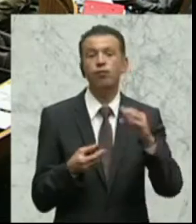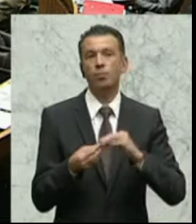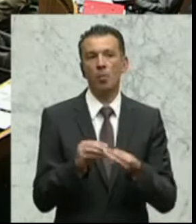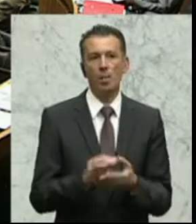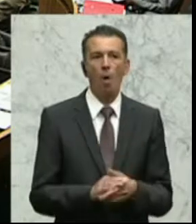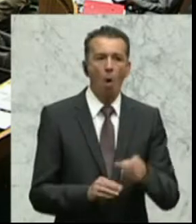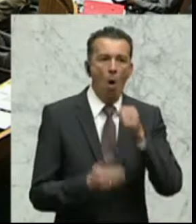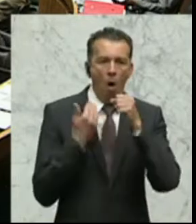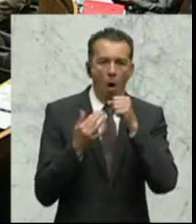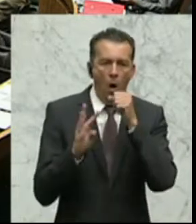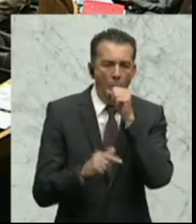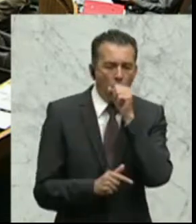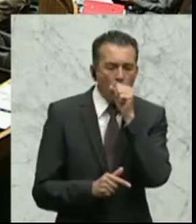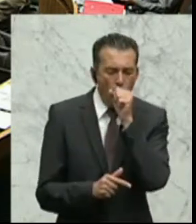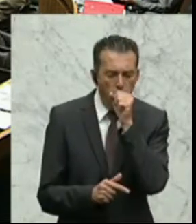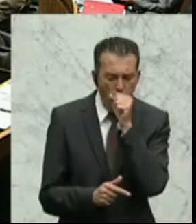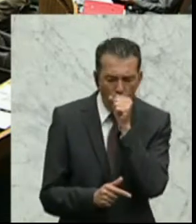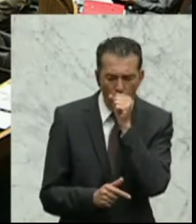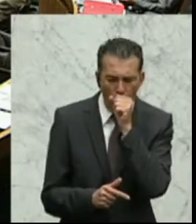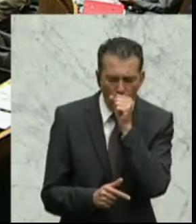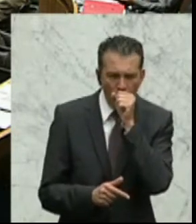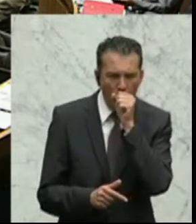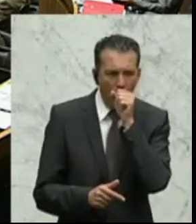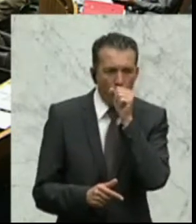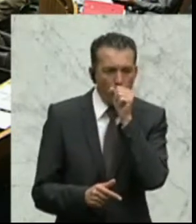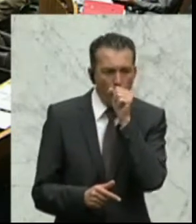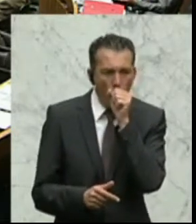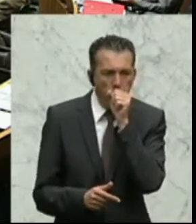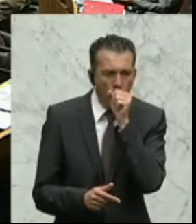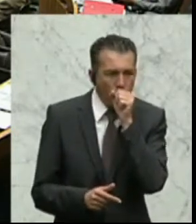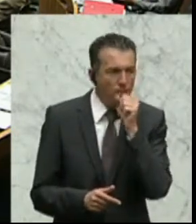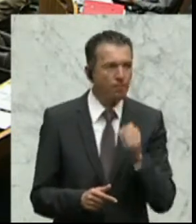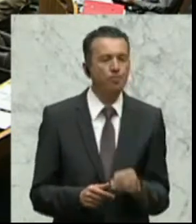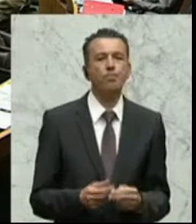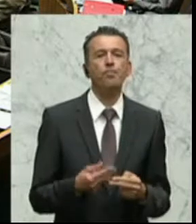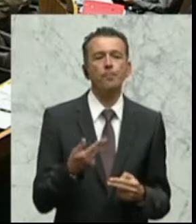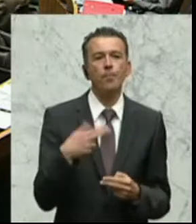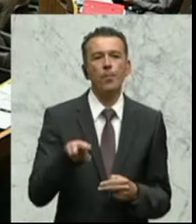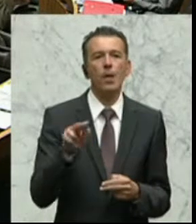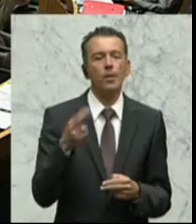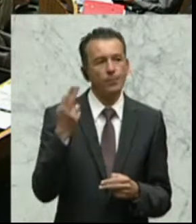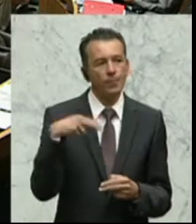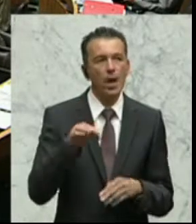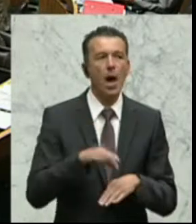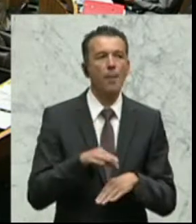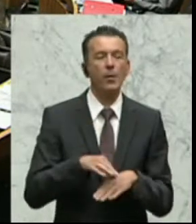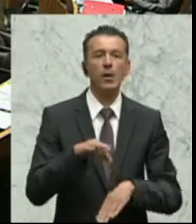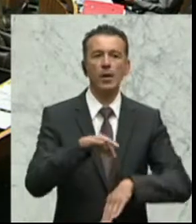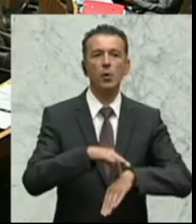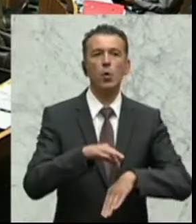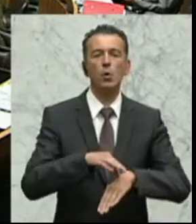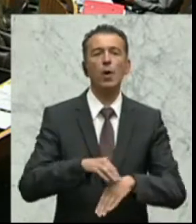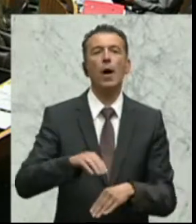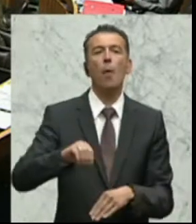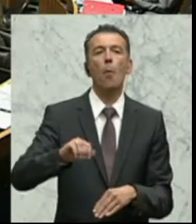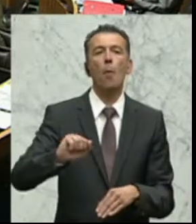Argumentiert Rufen Ertelschweiger vom Team Stronach. Als nächster Redner zu Wort gemeldet ist Christoph Matzenetter von